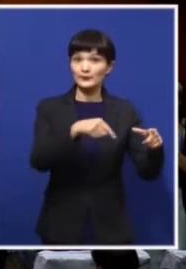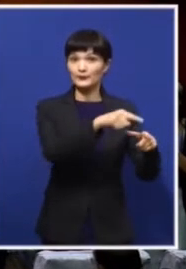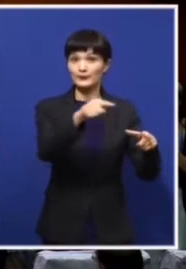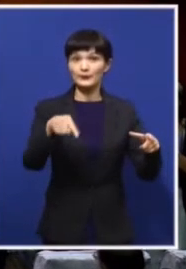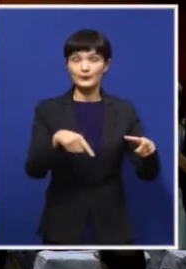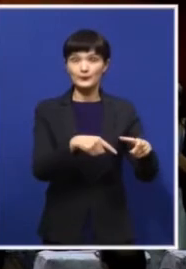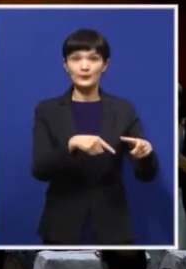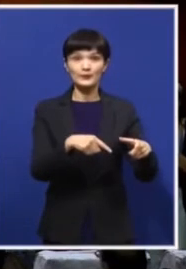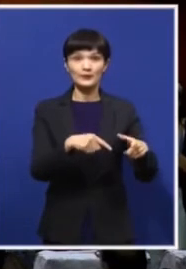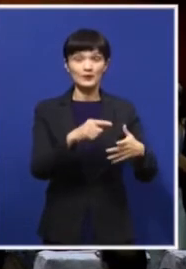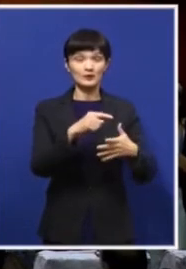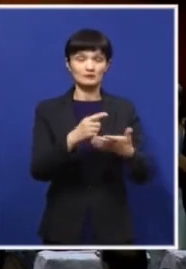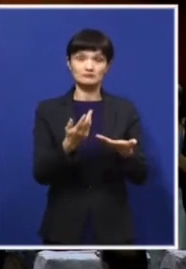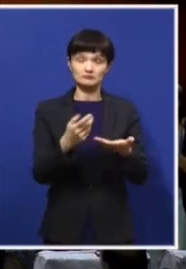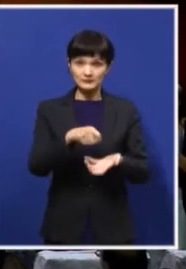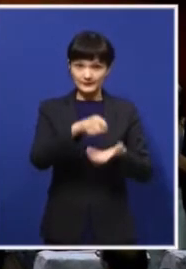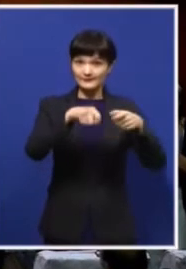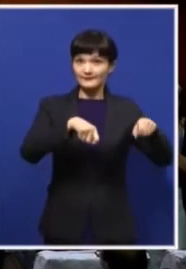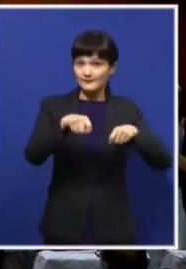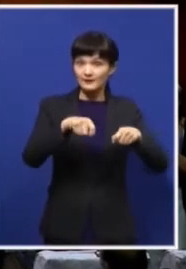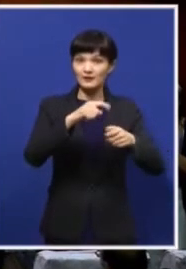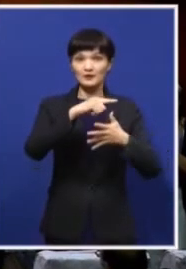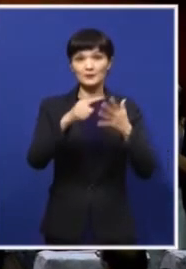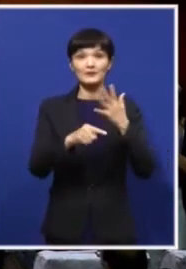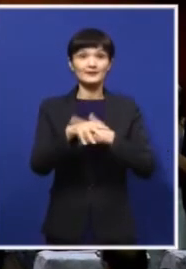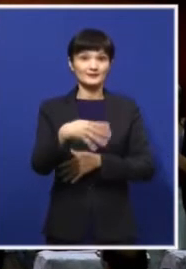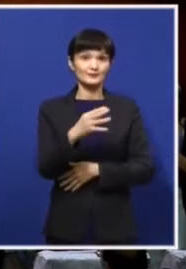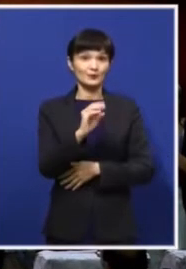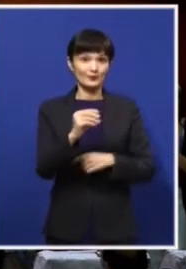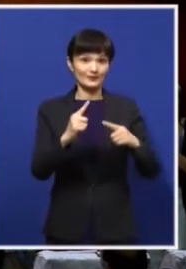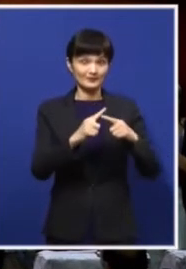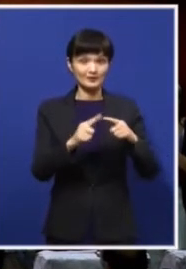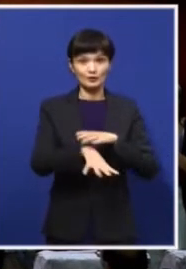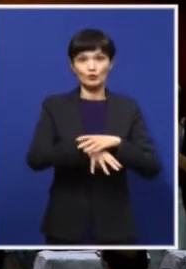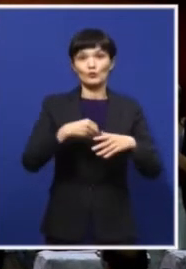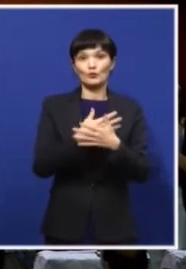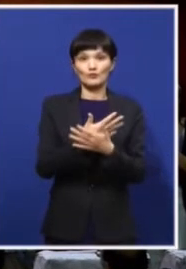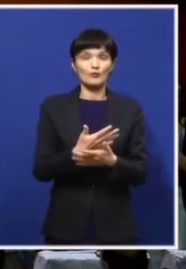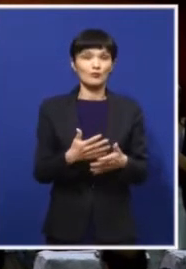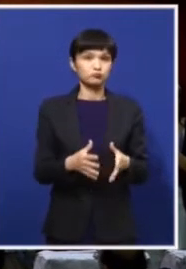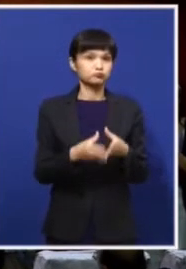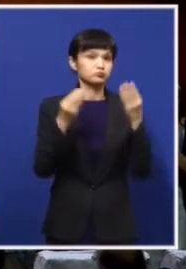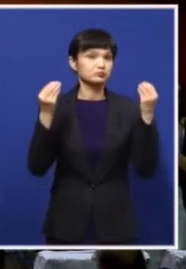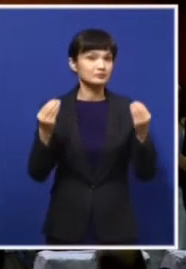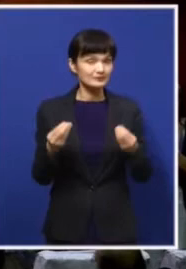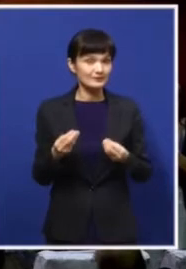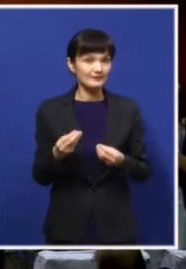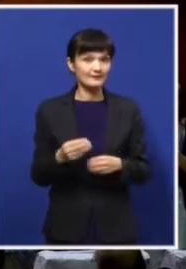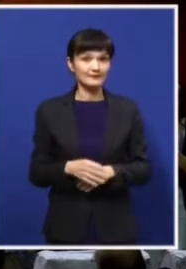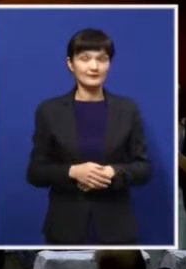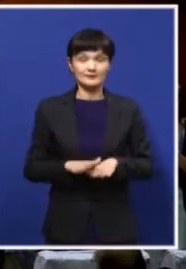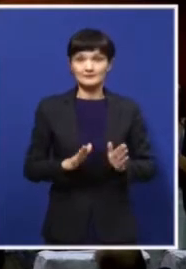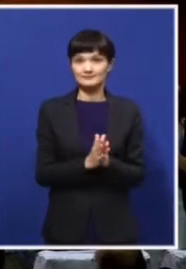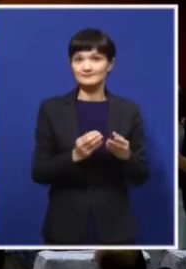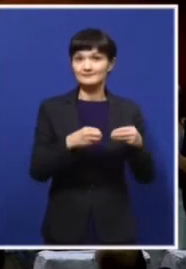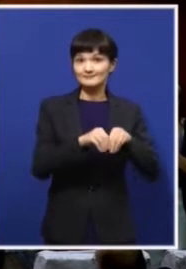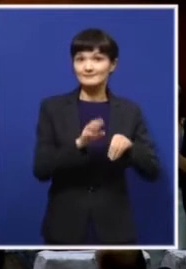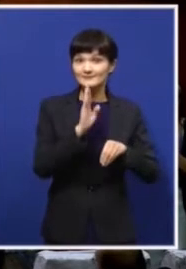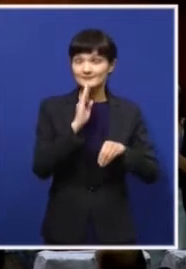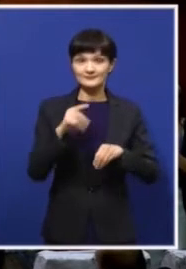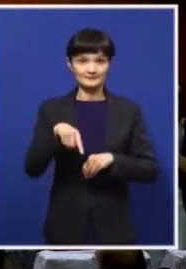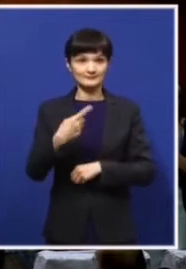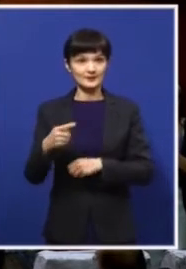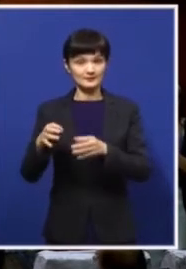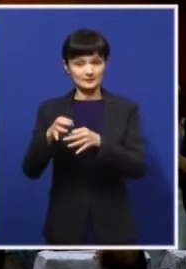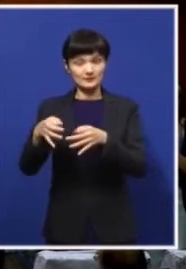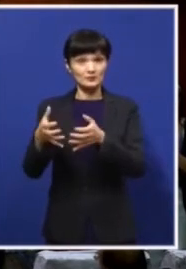400万不必抽签嘛，那经济部也在推这个要提升这个数位绑定的这